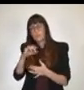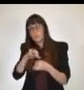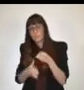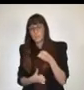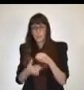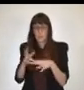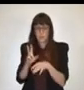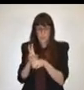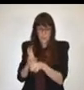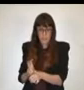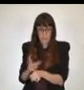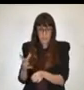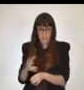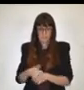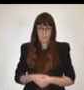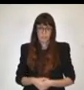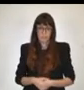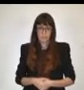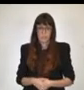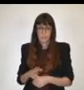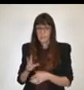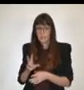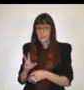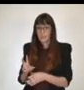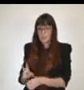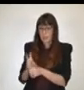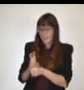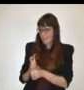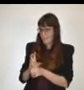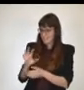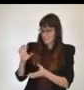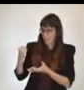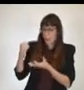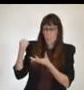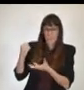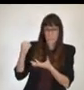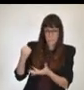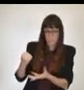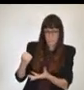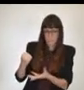quand le crédit municipal en fait des prêts, jusqu'à présent, donc c'est des